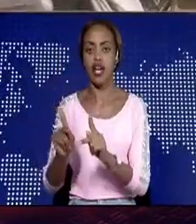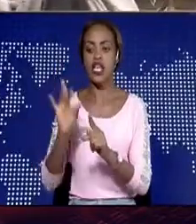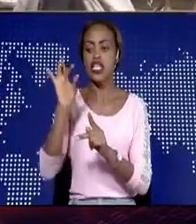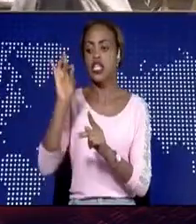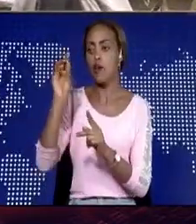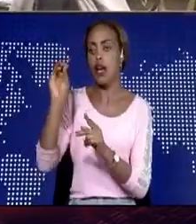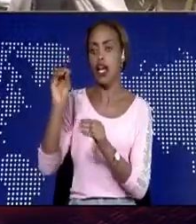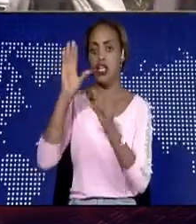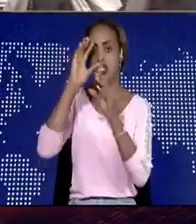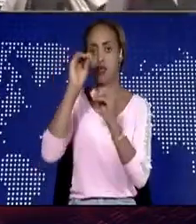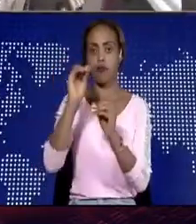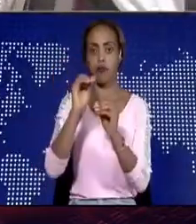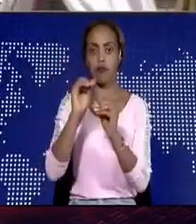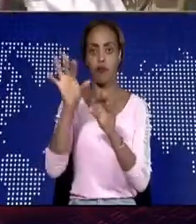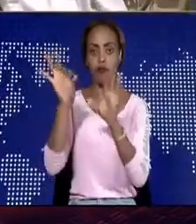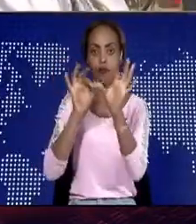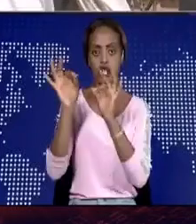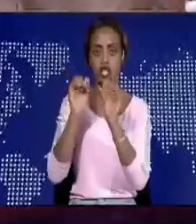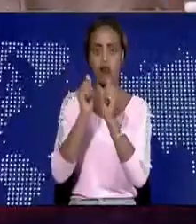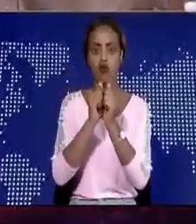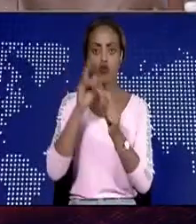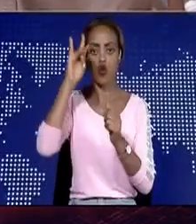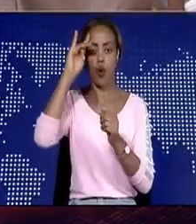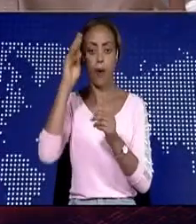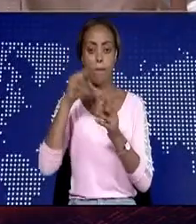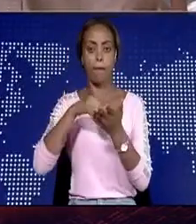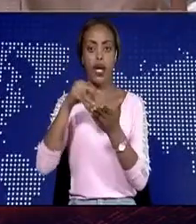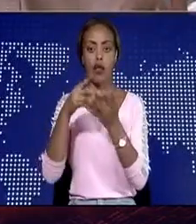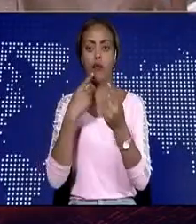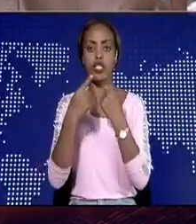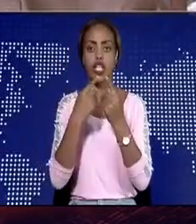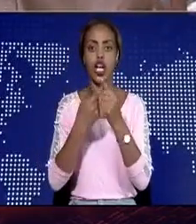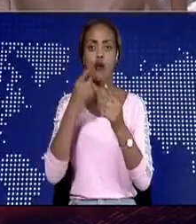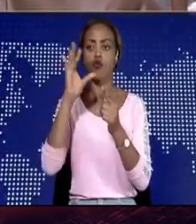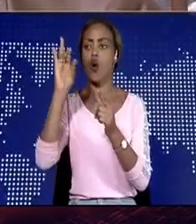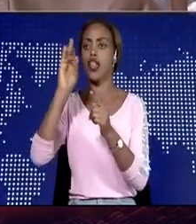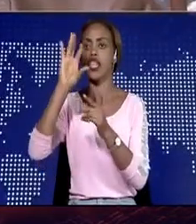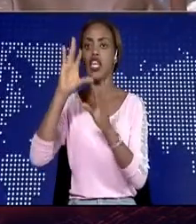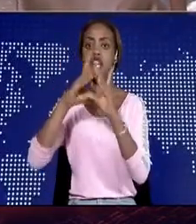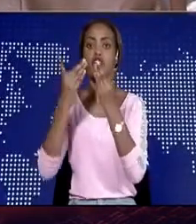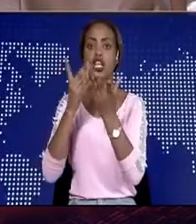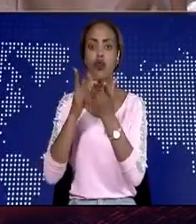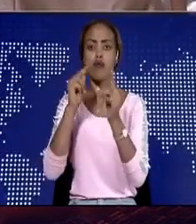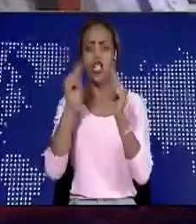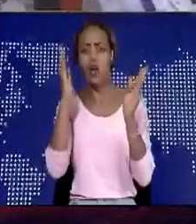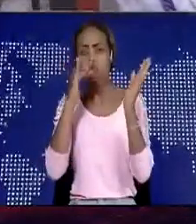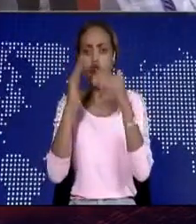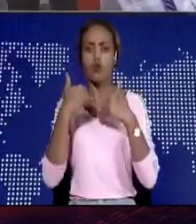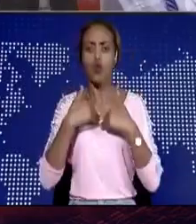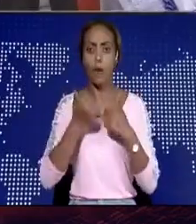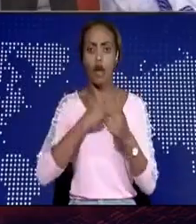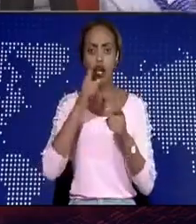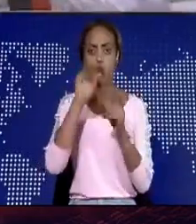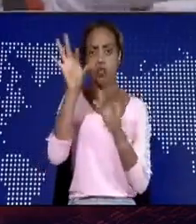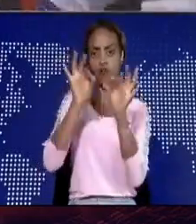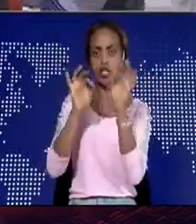80 ሰብስክሪን ጌርና ምስ ዙዋ መቀለ በምዝራ ማለት ይው ካብ ሹዓት ክፍለ ከተማ ውጹዓት ልባሉ በአናውን ስክሪን